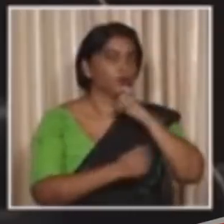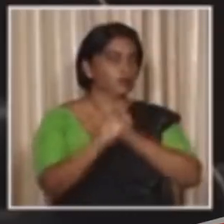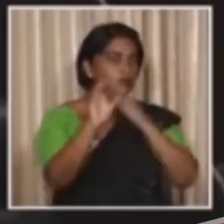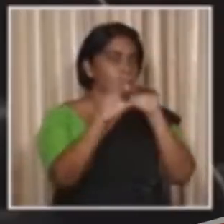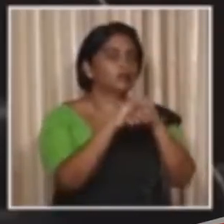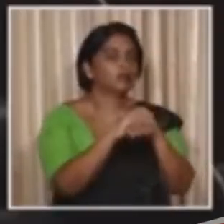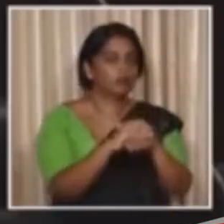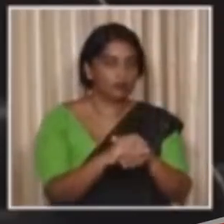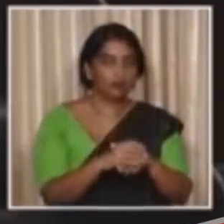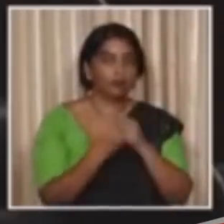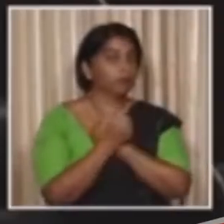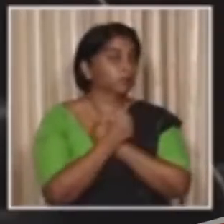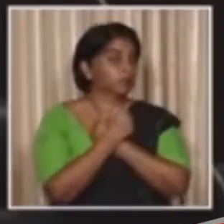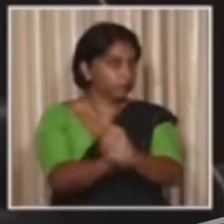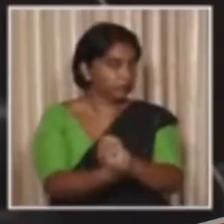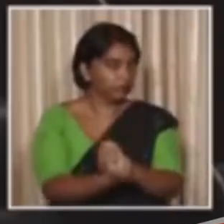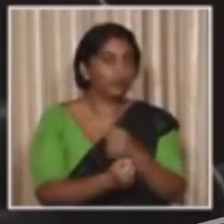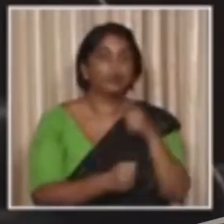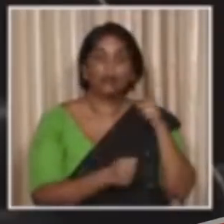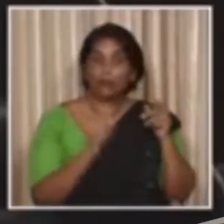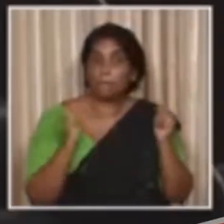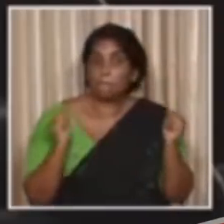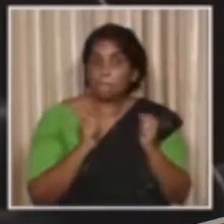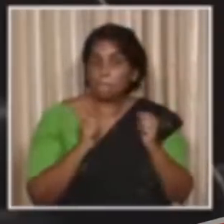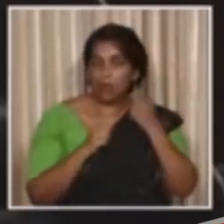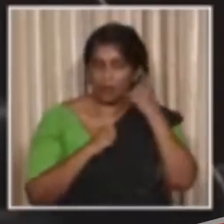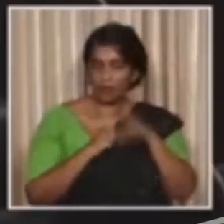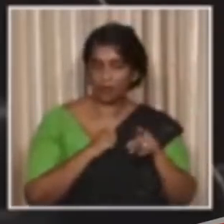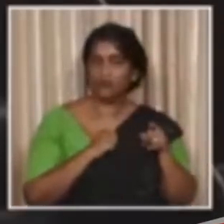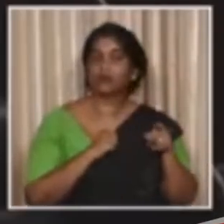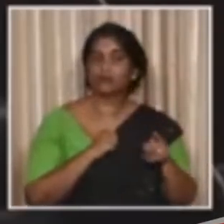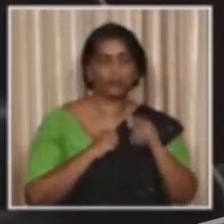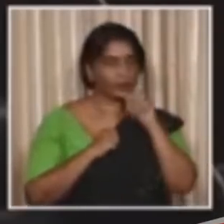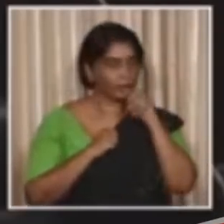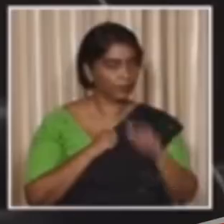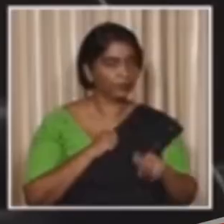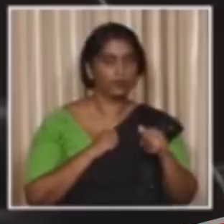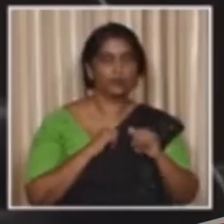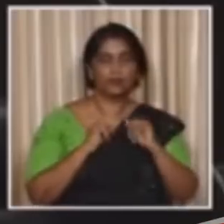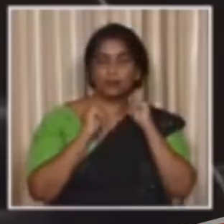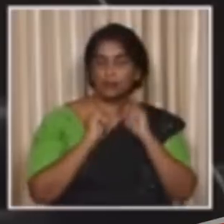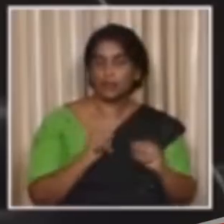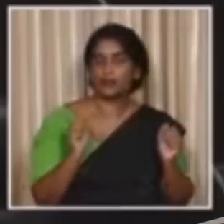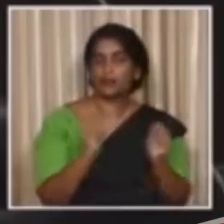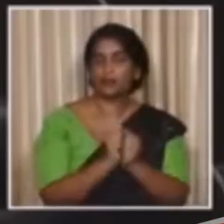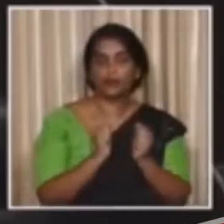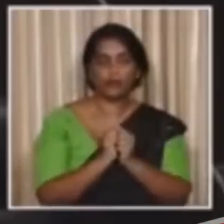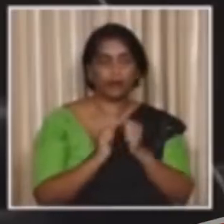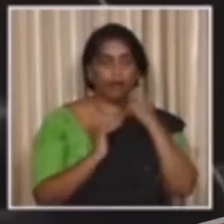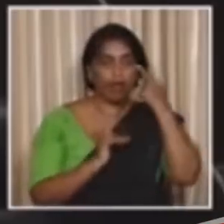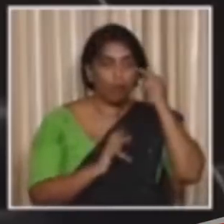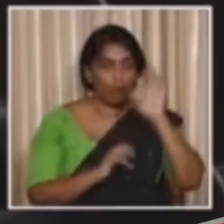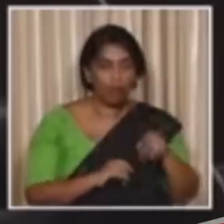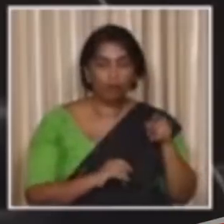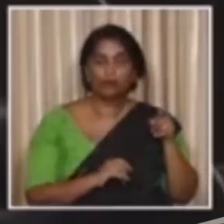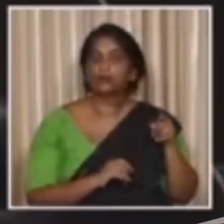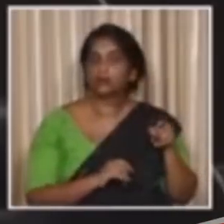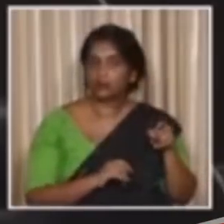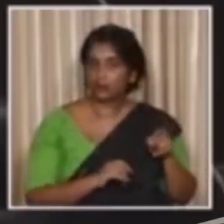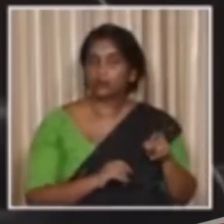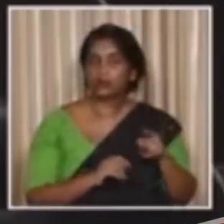වෙනවා. හිර යන්න වෙනවා. ඒ බිය තියෙන නිසා කිසිම අයුතු සහගත අරමුණක් තියෙන කෙනෙක්